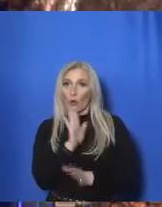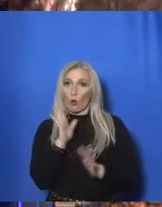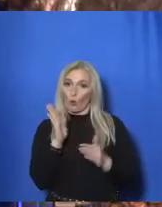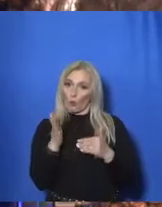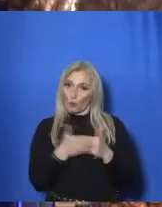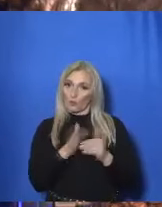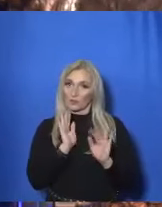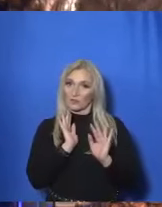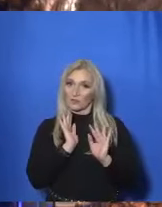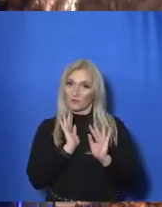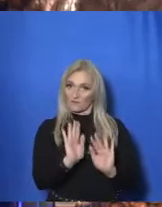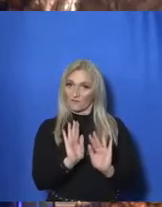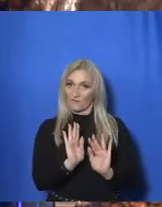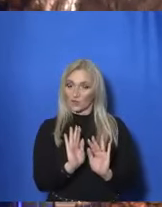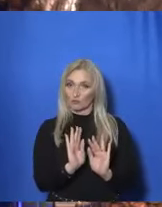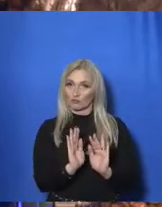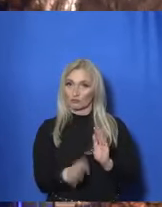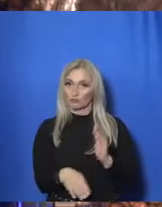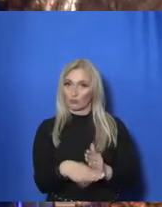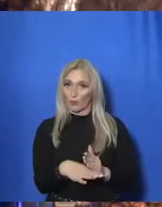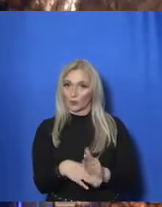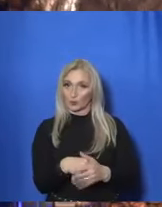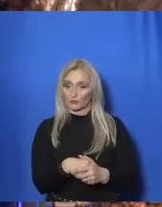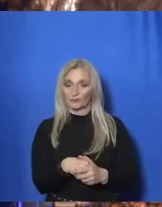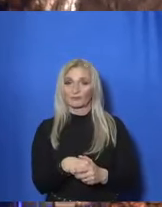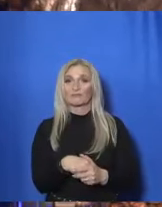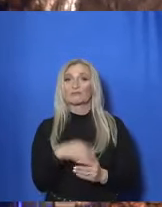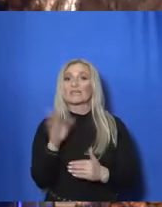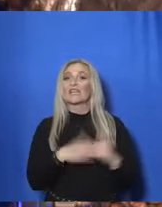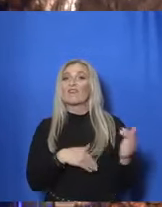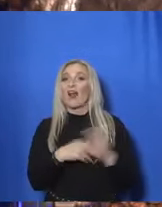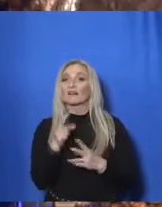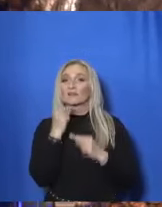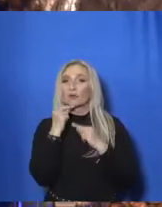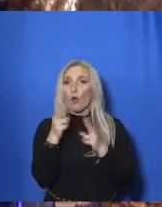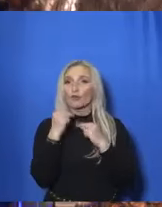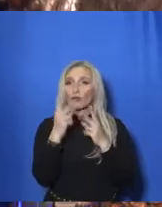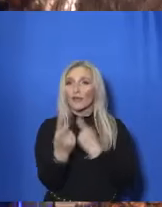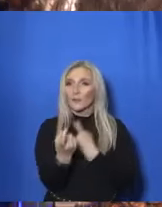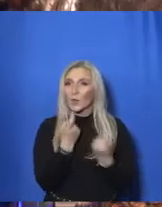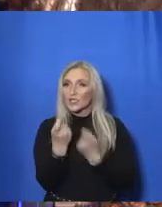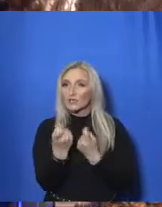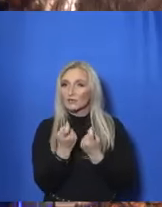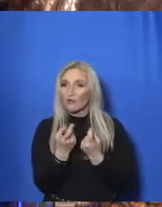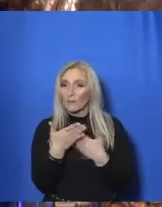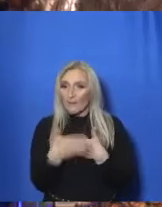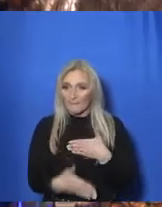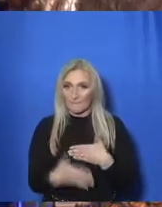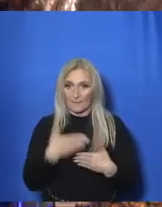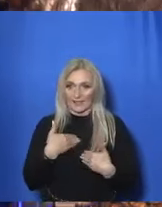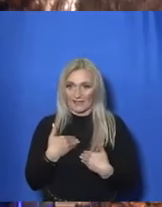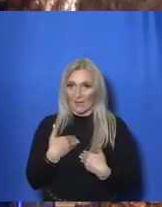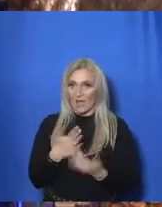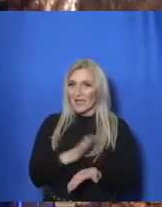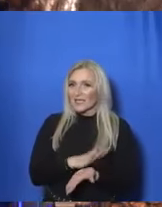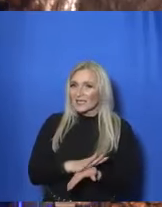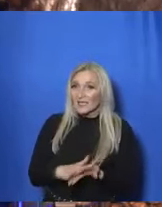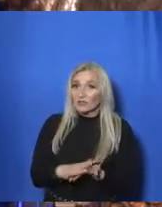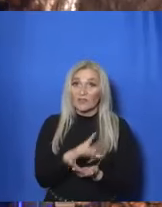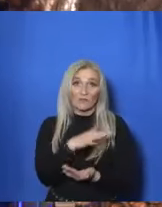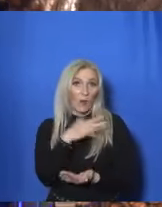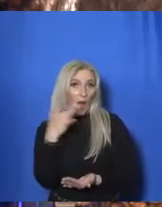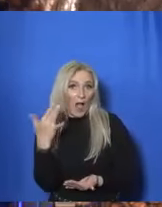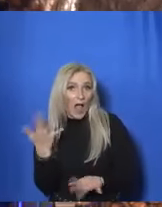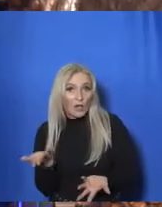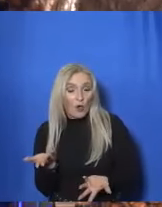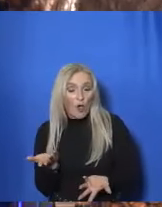pomoć. Naša nastojanja da kvalitetno odgovaramo na izazove pred kojima se nalazimo jednostavnije i